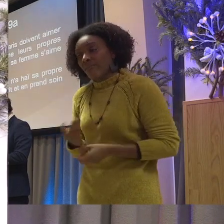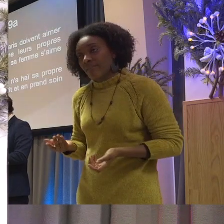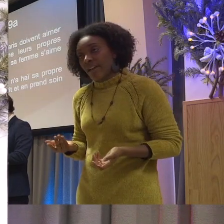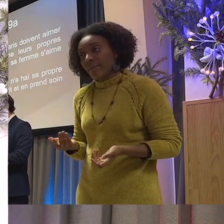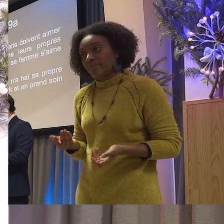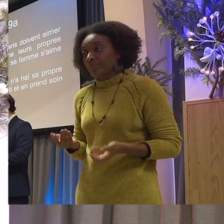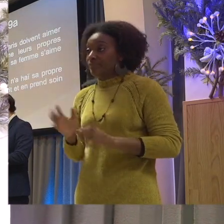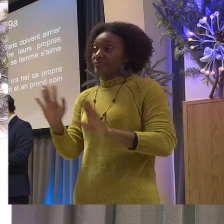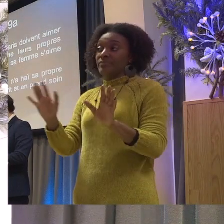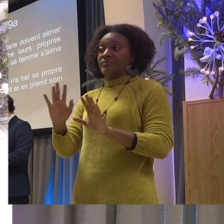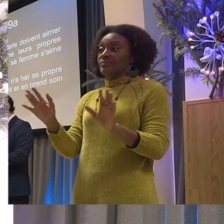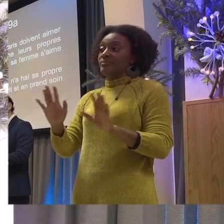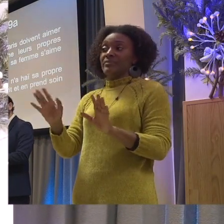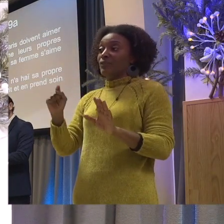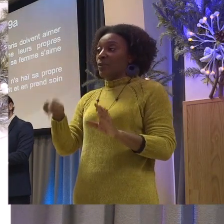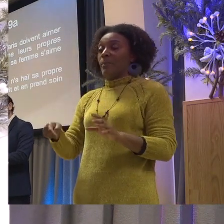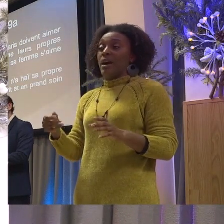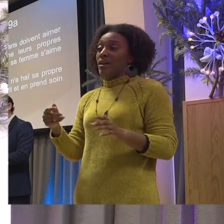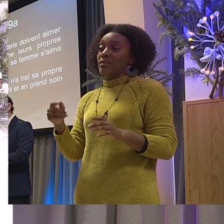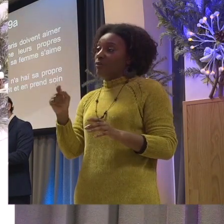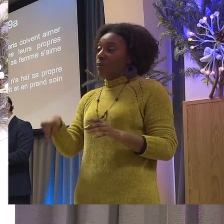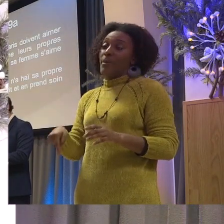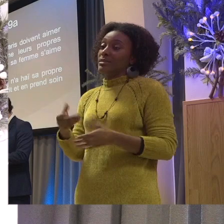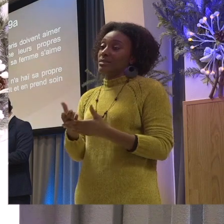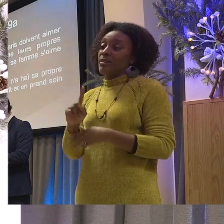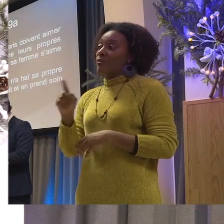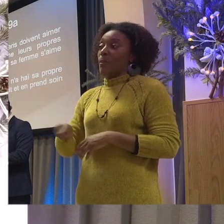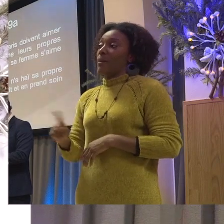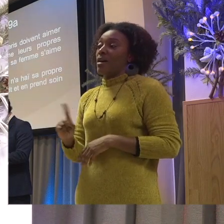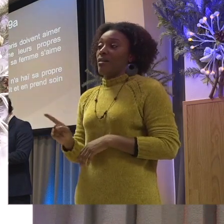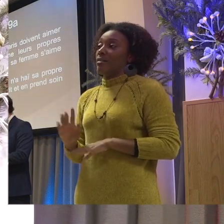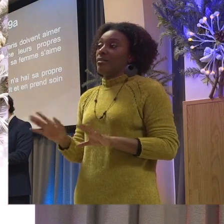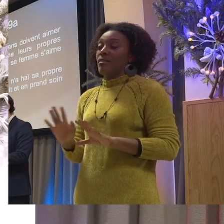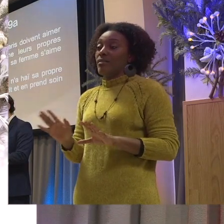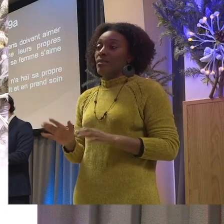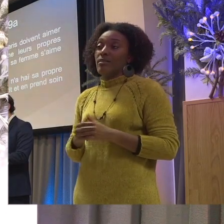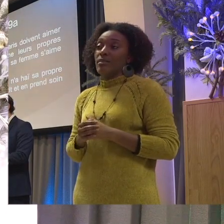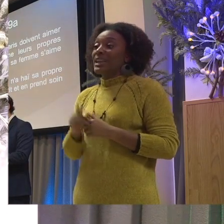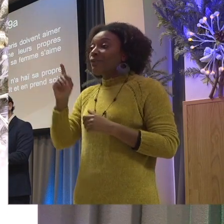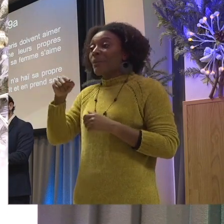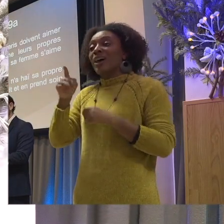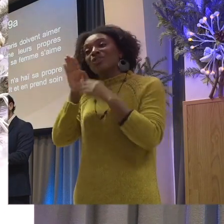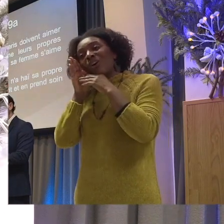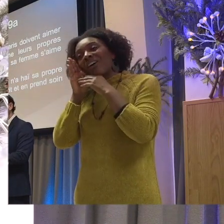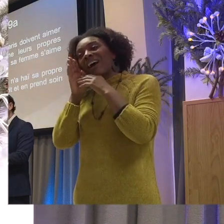Qu'il n'en soit jamais ainsi au milieu de nous, frères et sœurs. Jamais. Que le soleil ne se couche pas sur ta colère. C'est trop